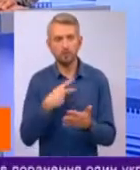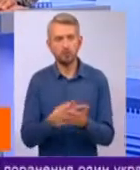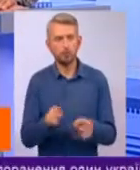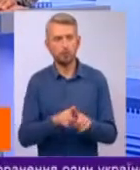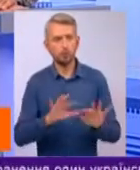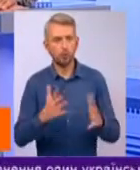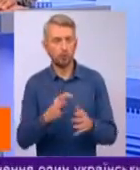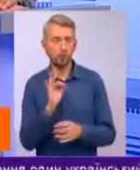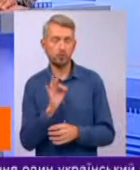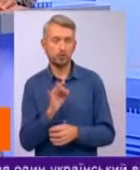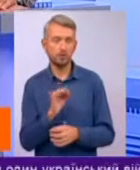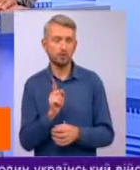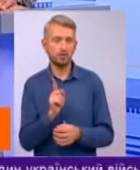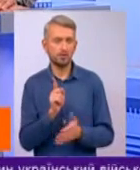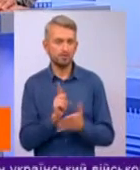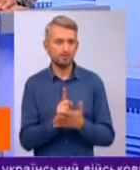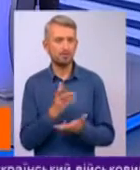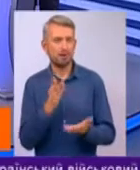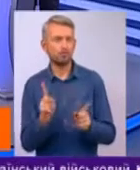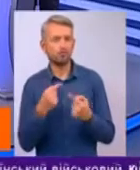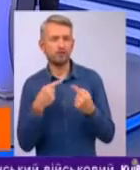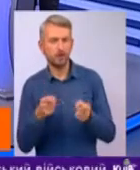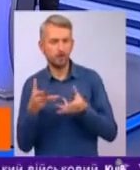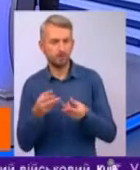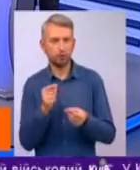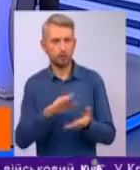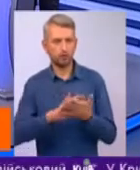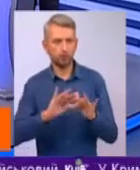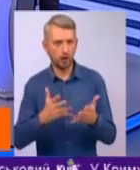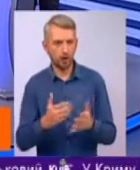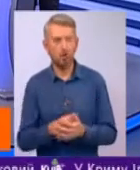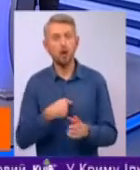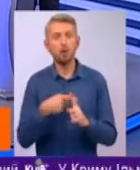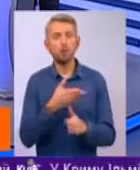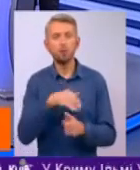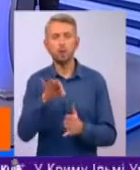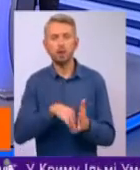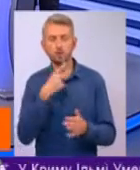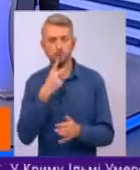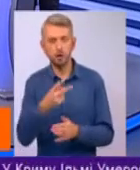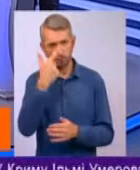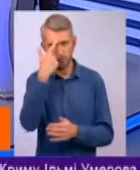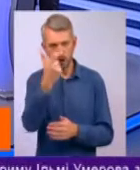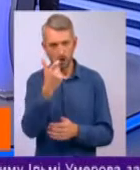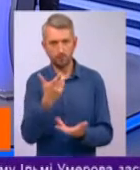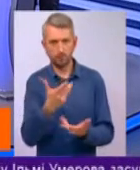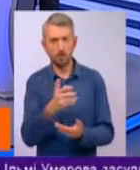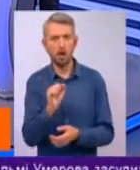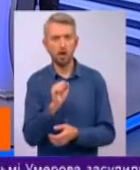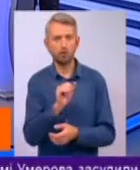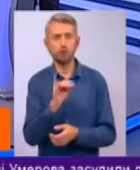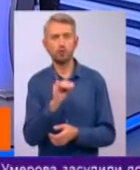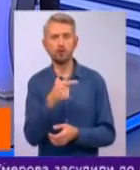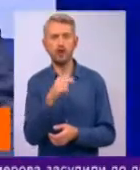подію, хоча, мабуть, щось інше вплинуло на цю ситуацію. Плюс ми одразу бачимо от заяву, наприклад, того ж Антона Юрійовича,